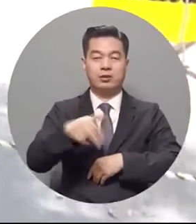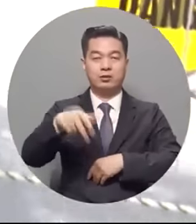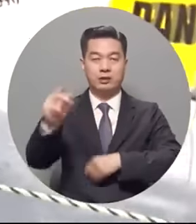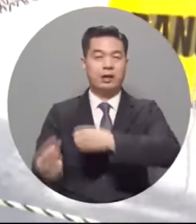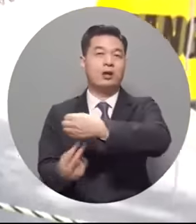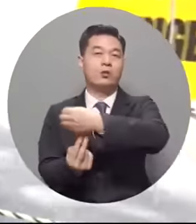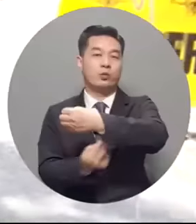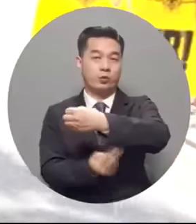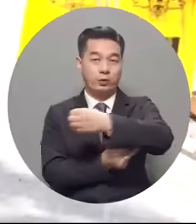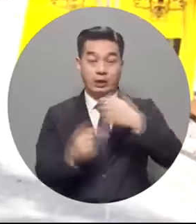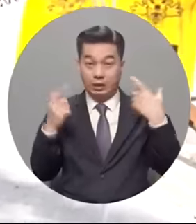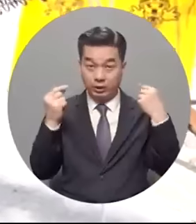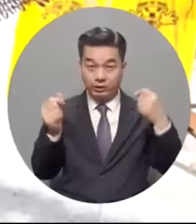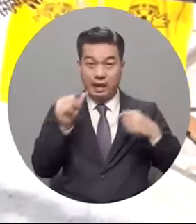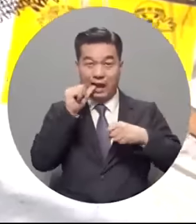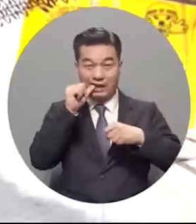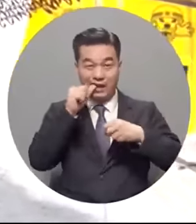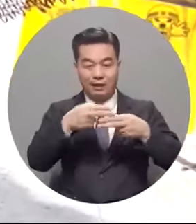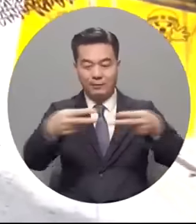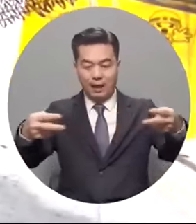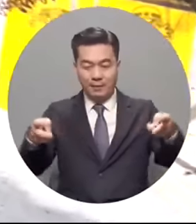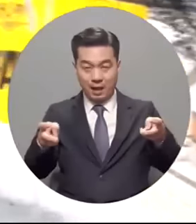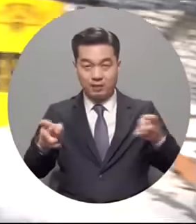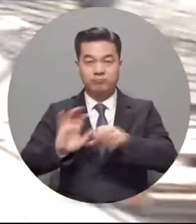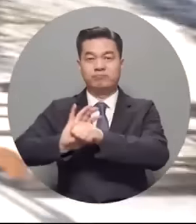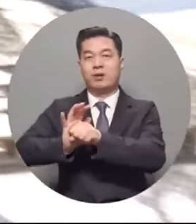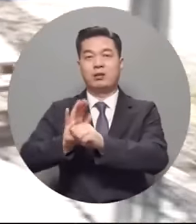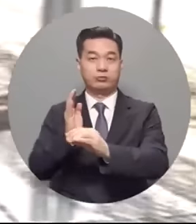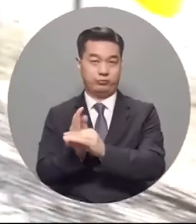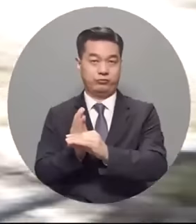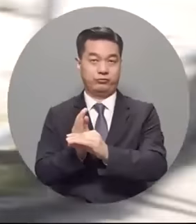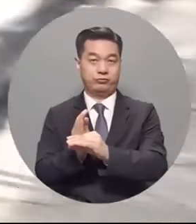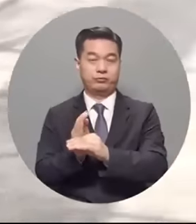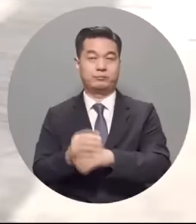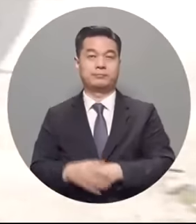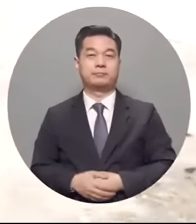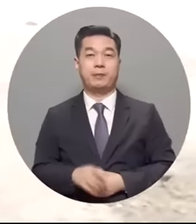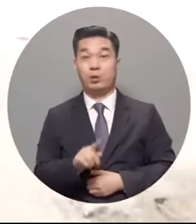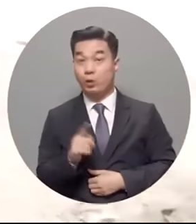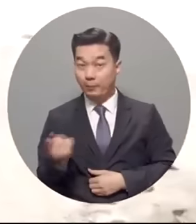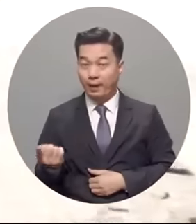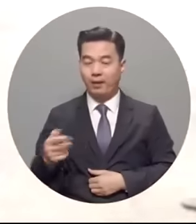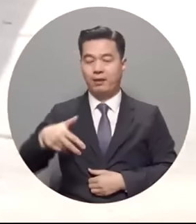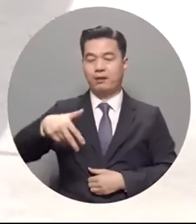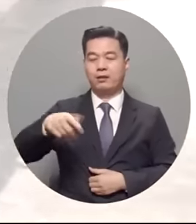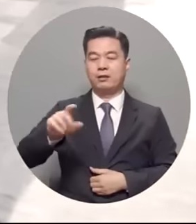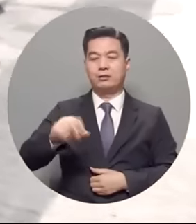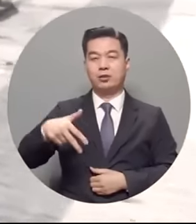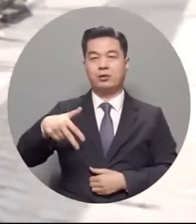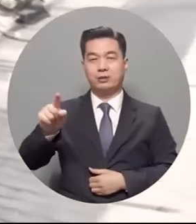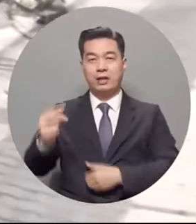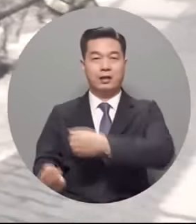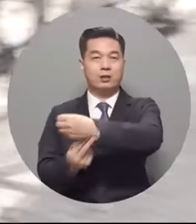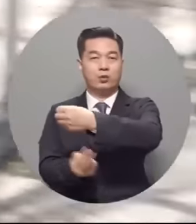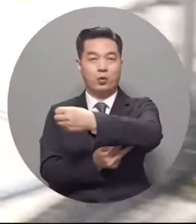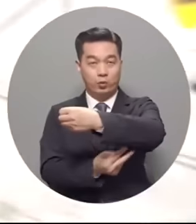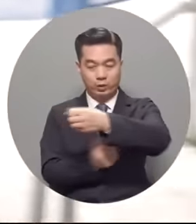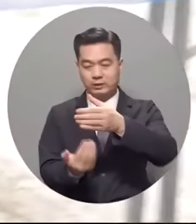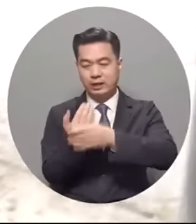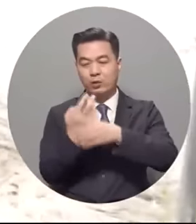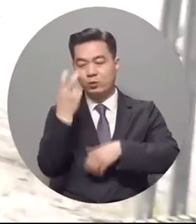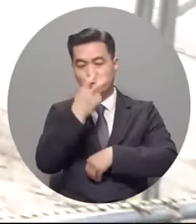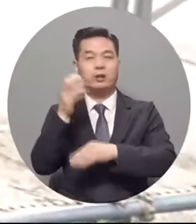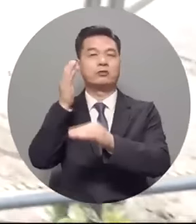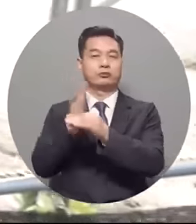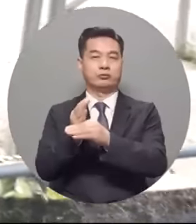여전히 이렇게 철제 펜스가 설치돼 통제된 상태인데요. 바로 옆엔 정자교의 사고 원인을 조사 중이란 문구와 함께